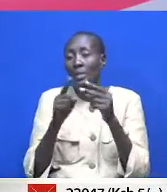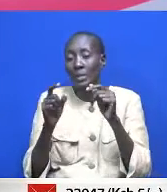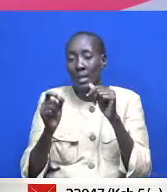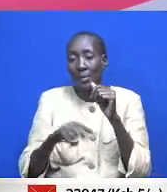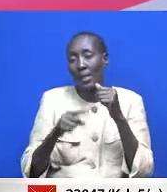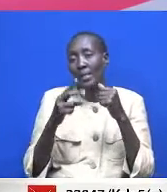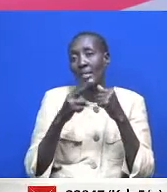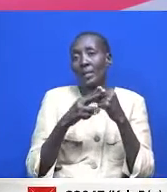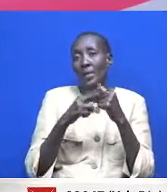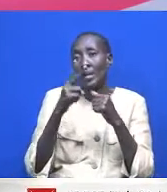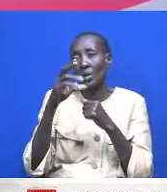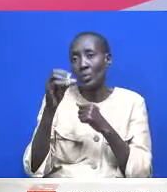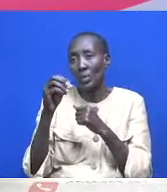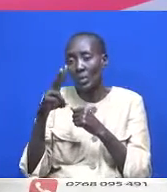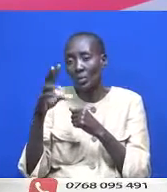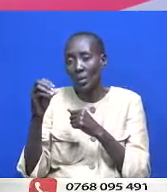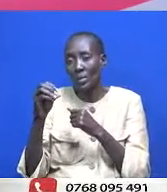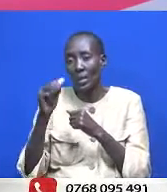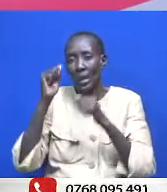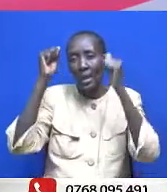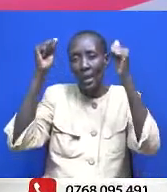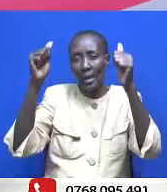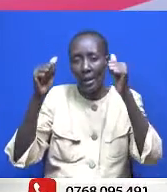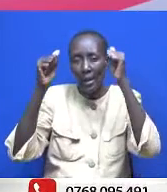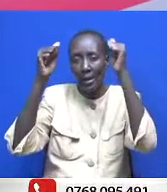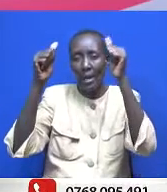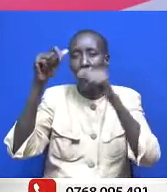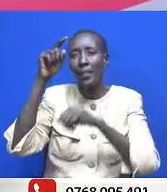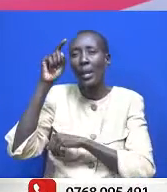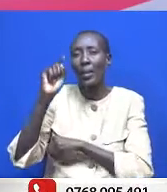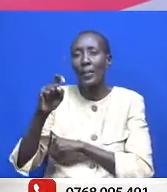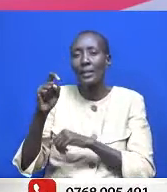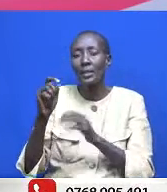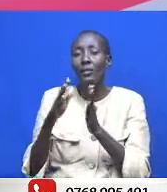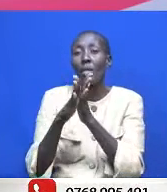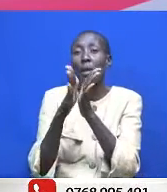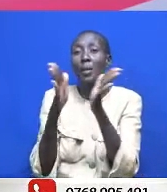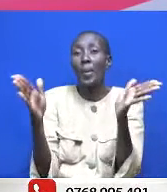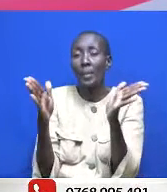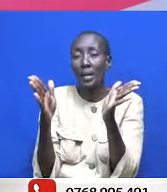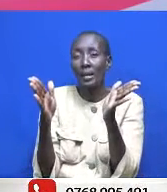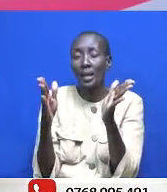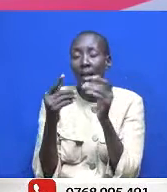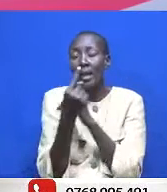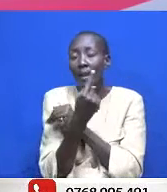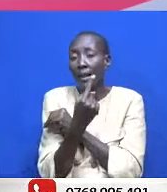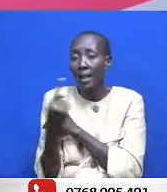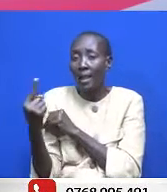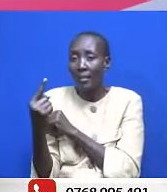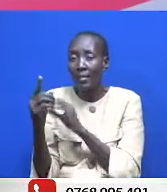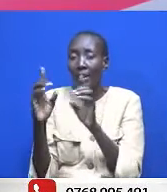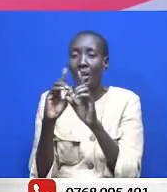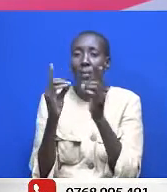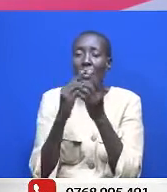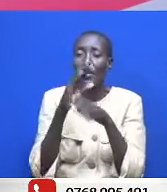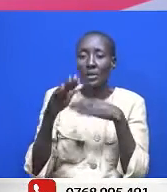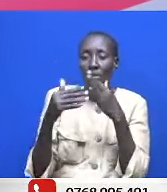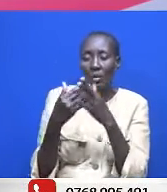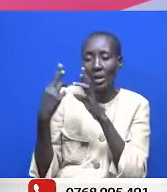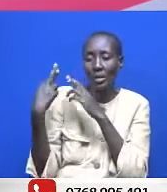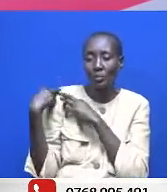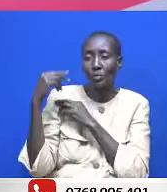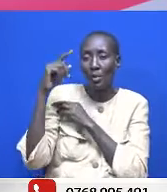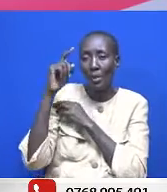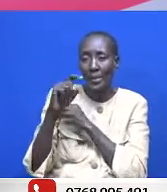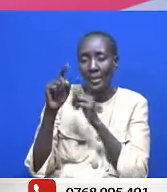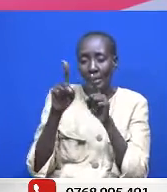Na inahitaji kampeni kubwa ya umma katika kila sehemu. Washikadau wote wanatakiwa washikane,